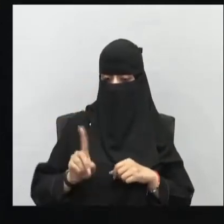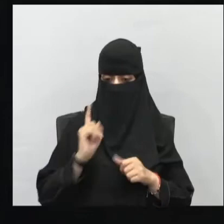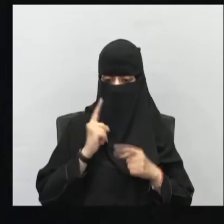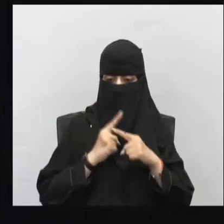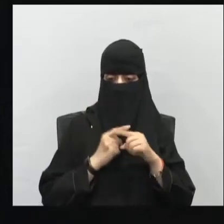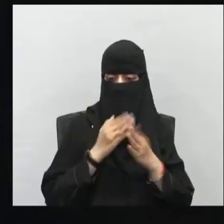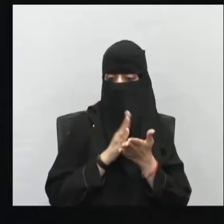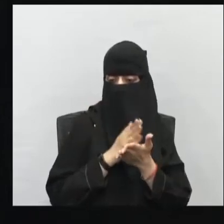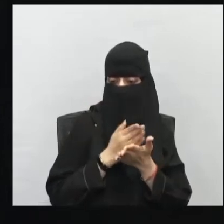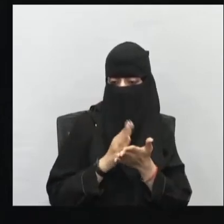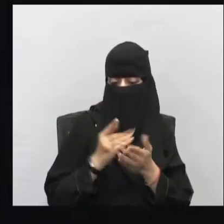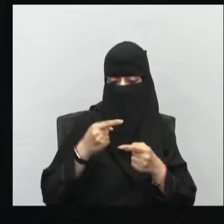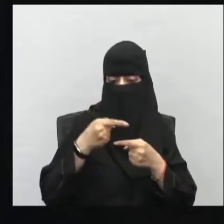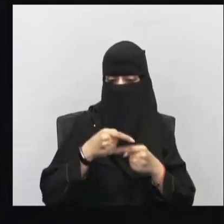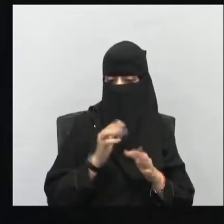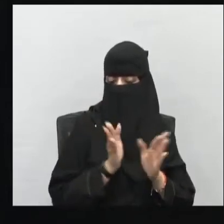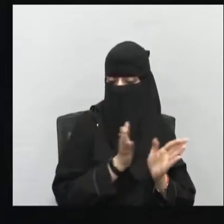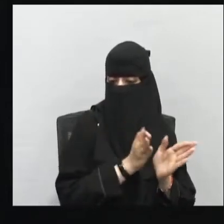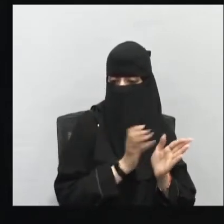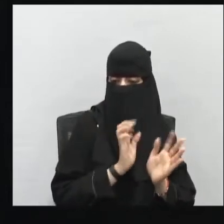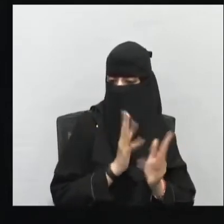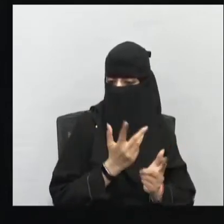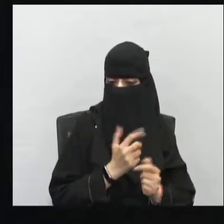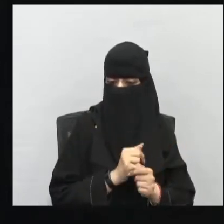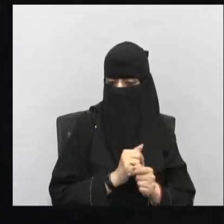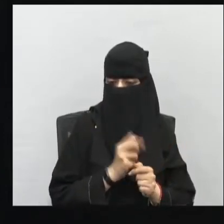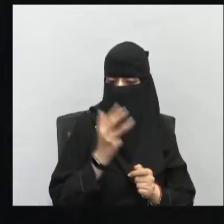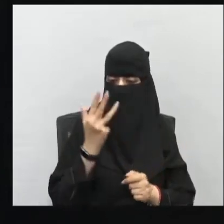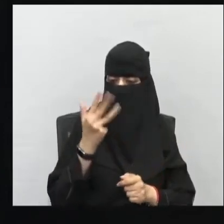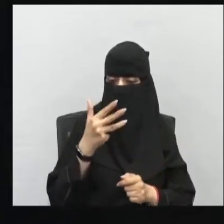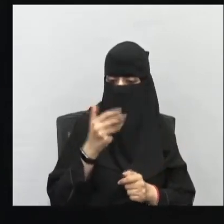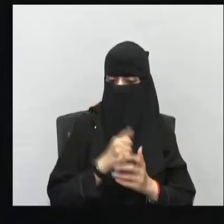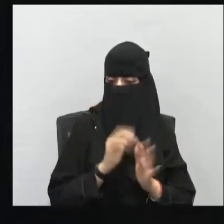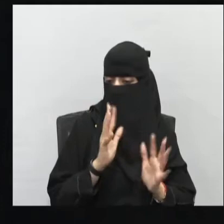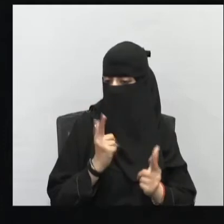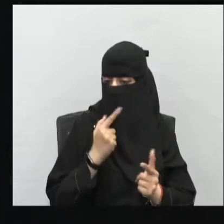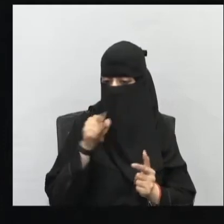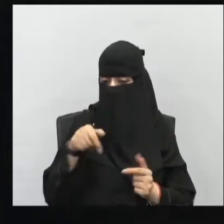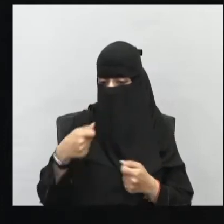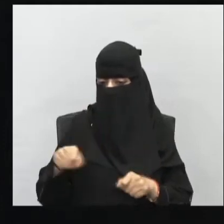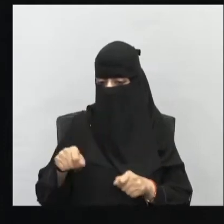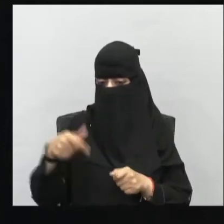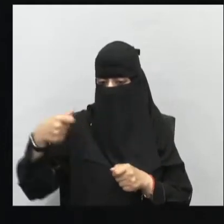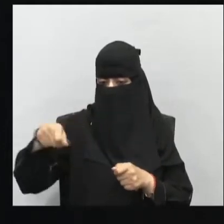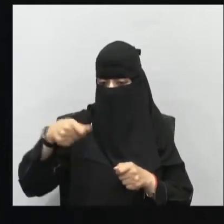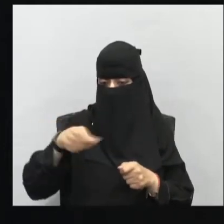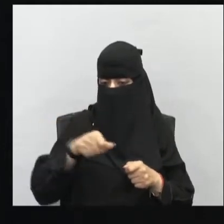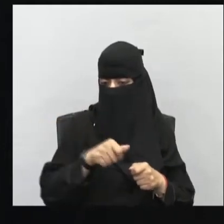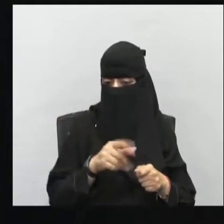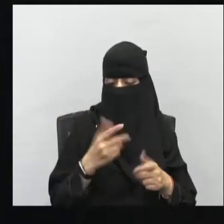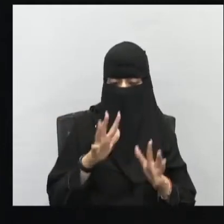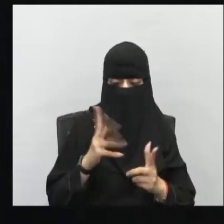فراغ يساوي 90 ريالا. أحتاج هنا إلى معرفة كم ورقة نقدية من